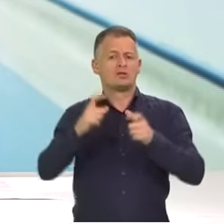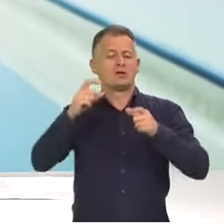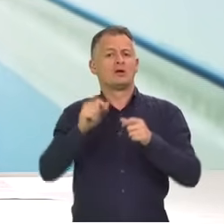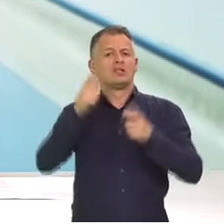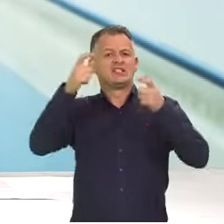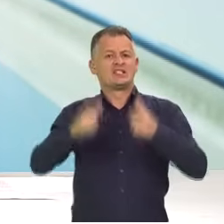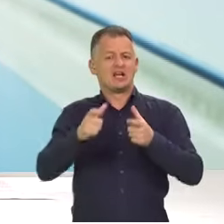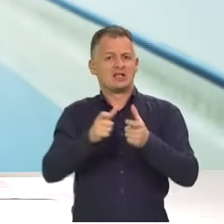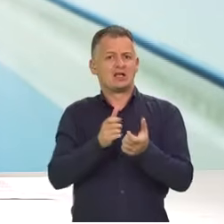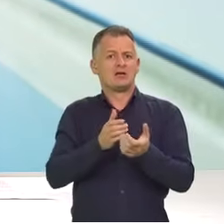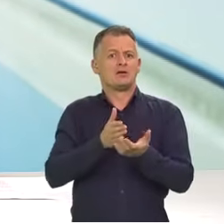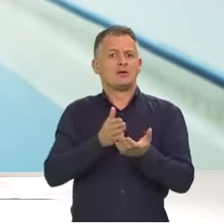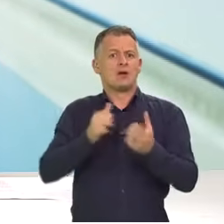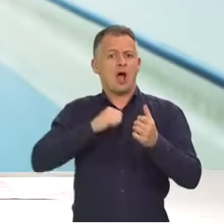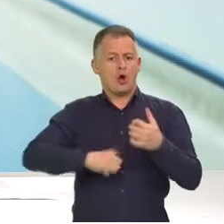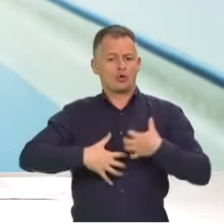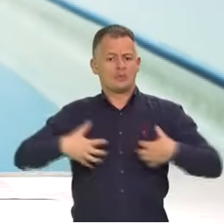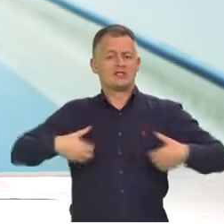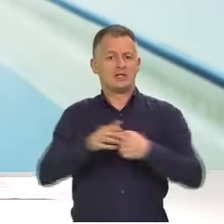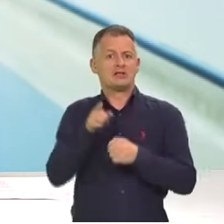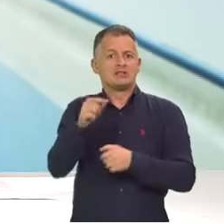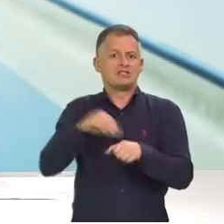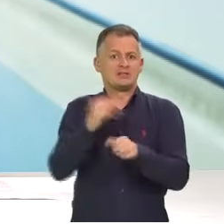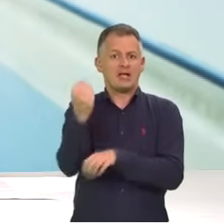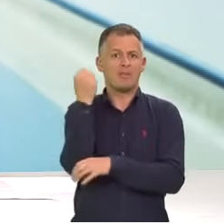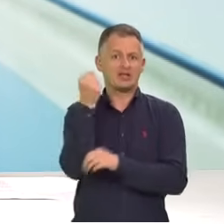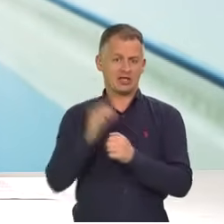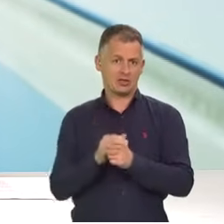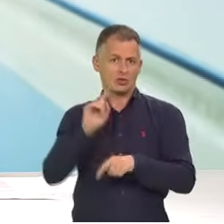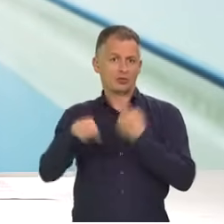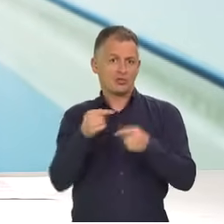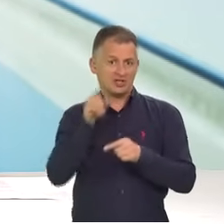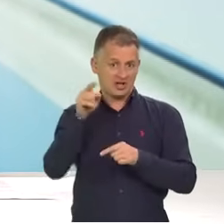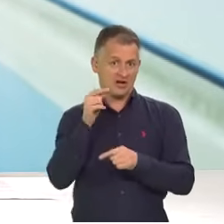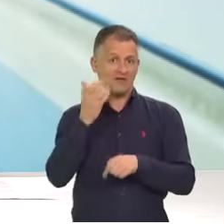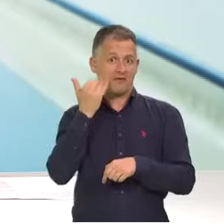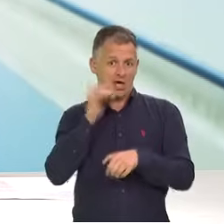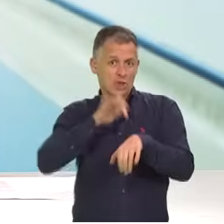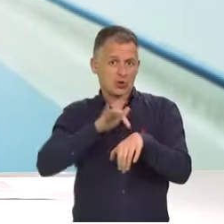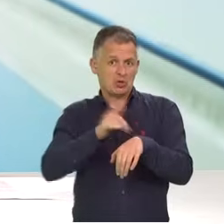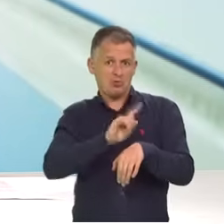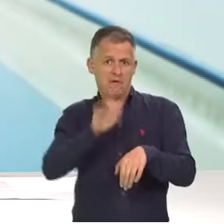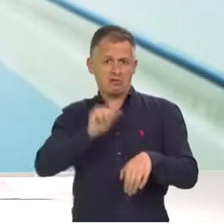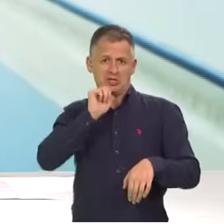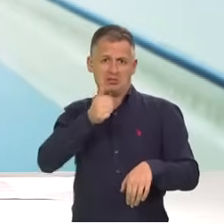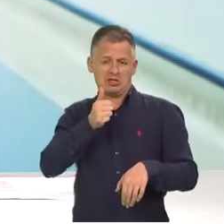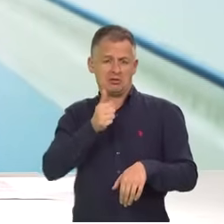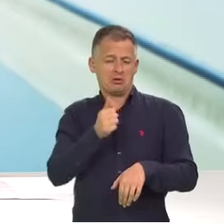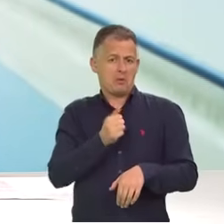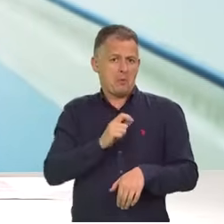de autopsie. Ba chiar s-a simțit amenințat și năucit, cu atât mai mult cu cât doctorița nu a avut nicio jenă să-i facă selfie lângă